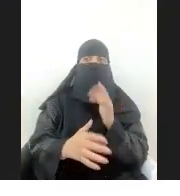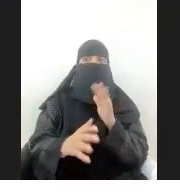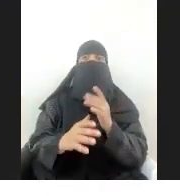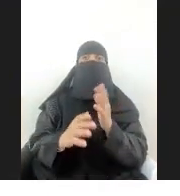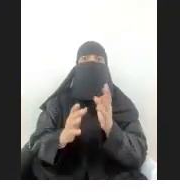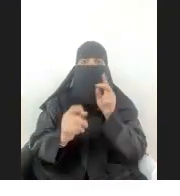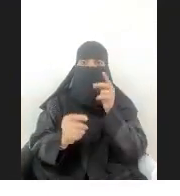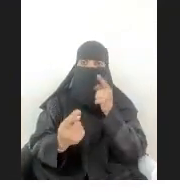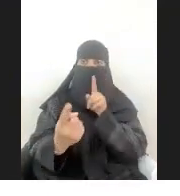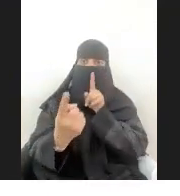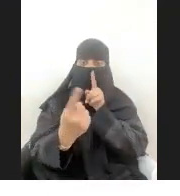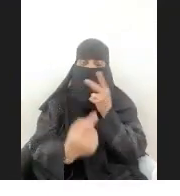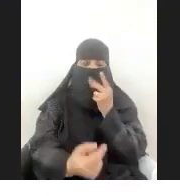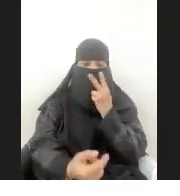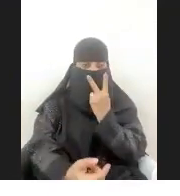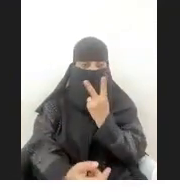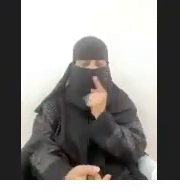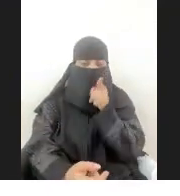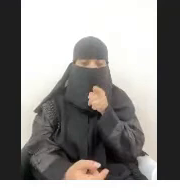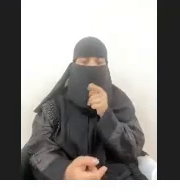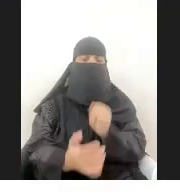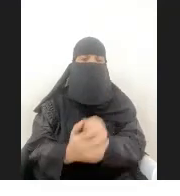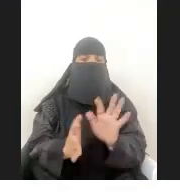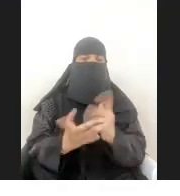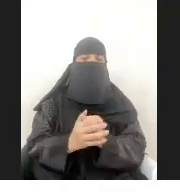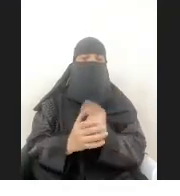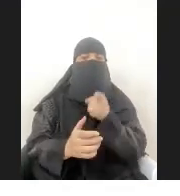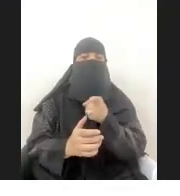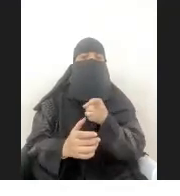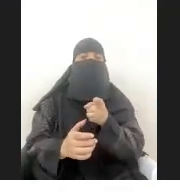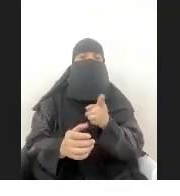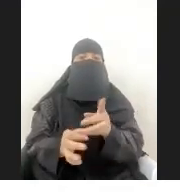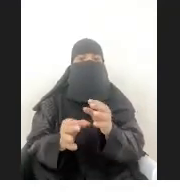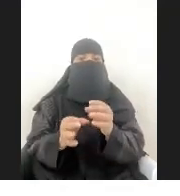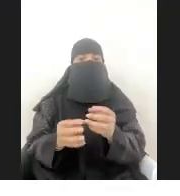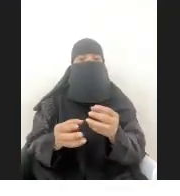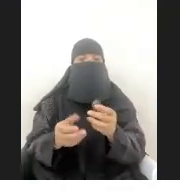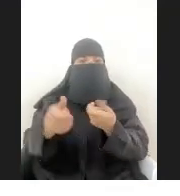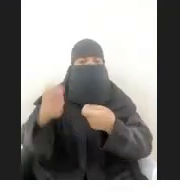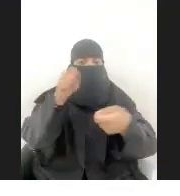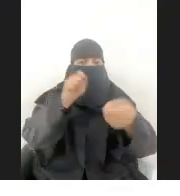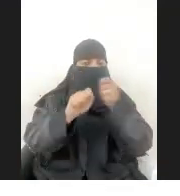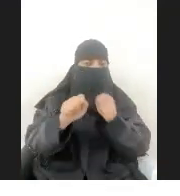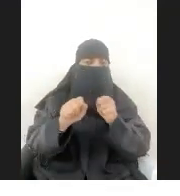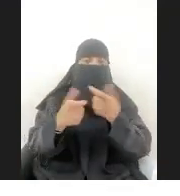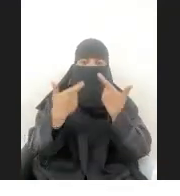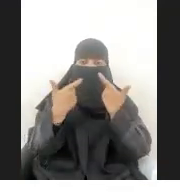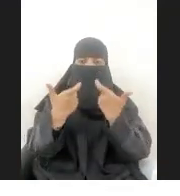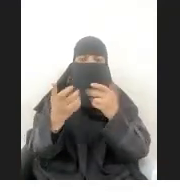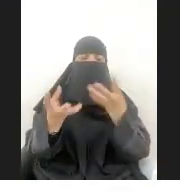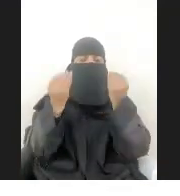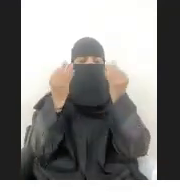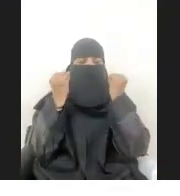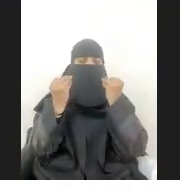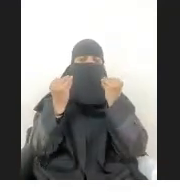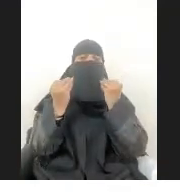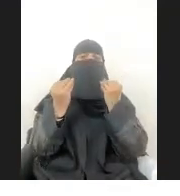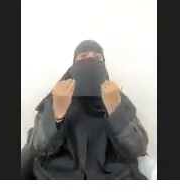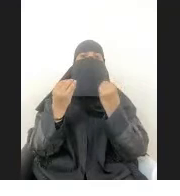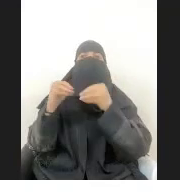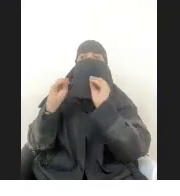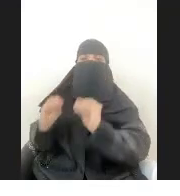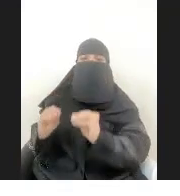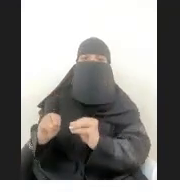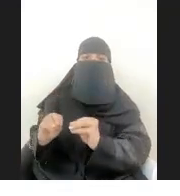امامنا، انه التصميم يركز على ما سيقوم به المعلم والمتعلم من النشاط التعلمي وليس على